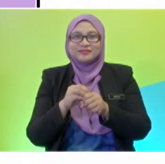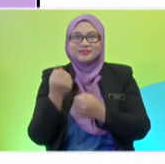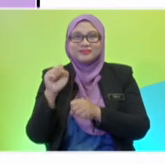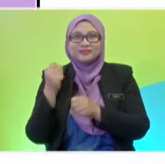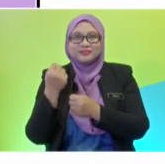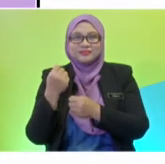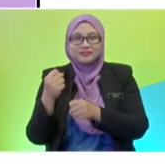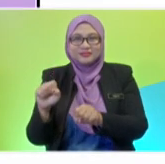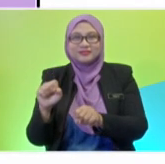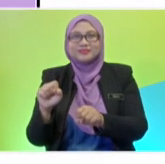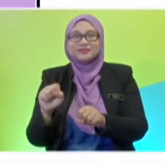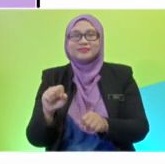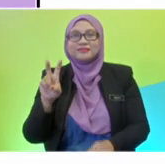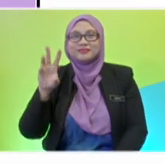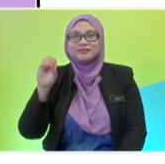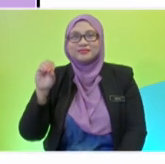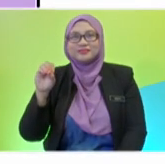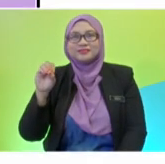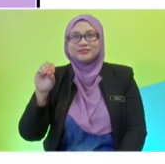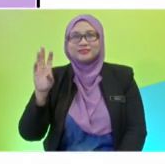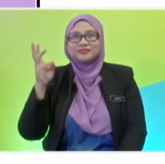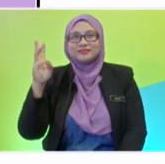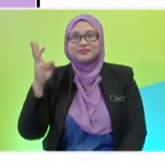pada tahun 2016